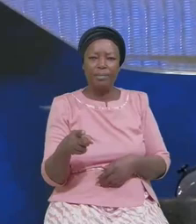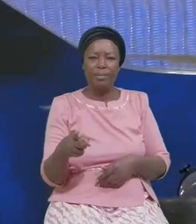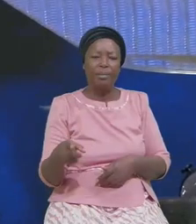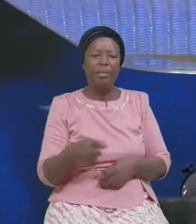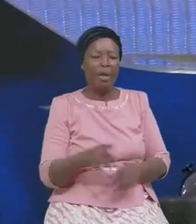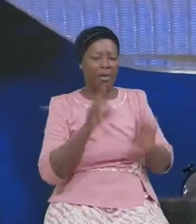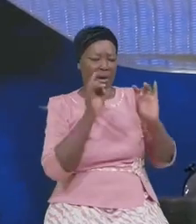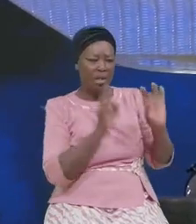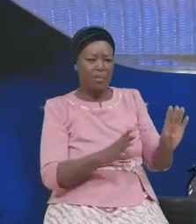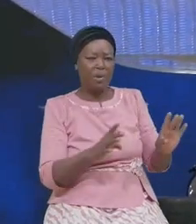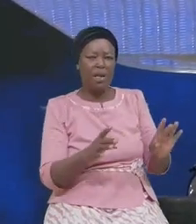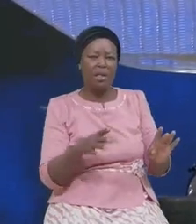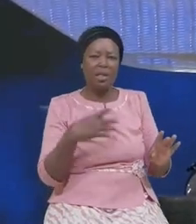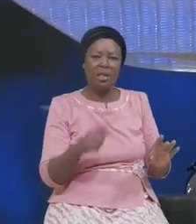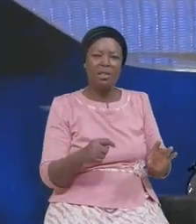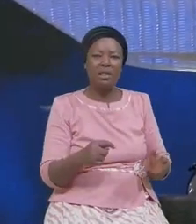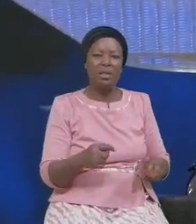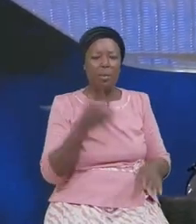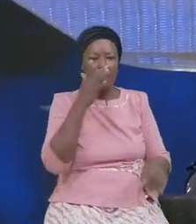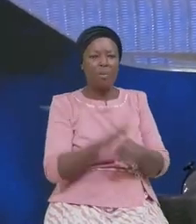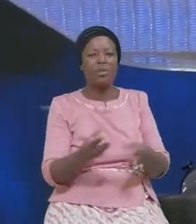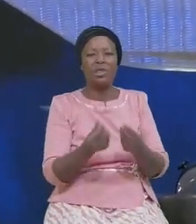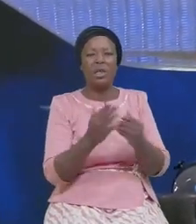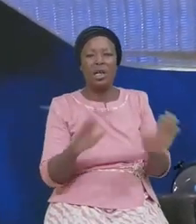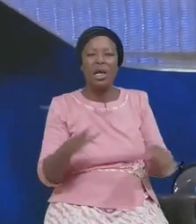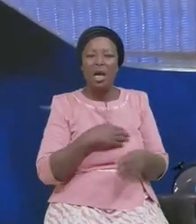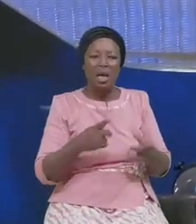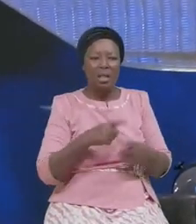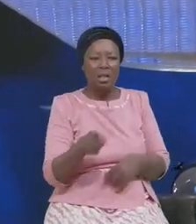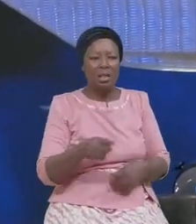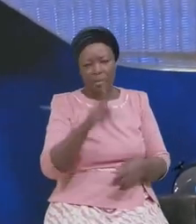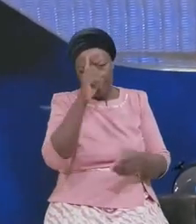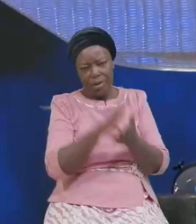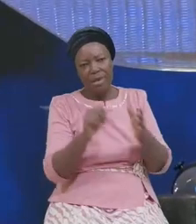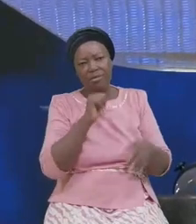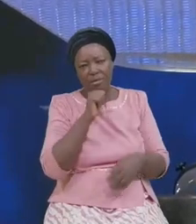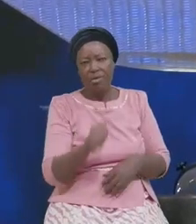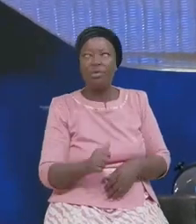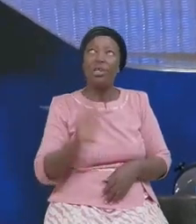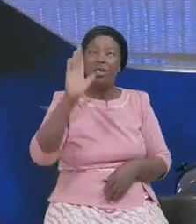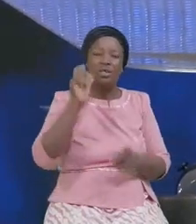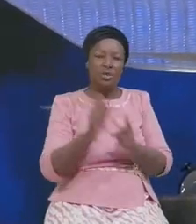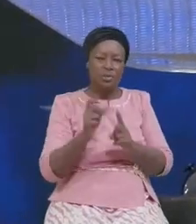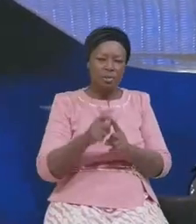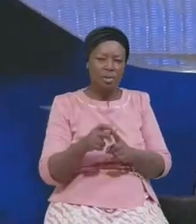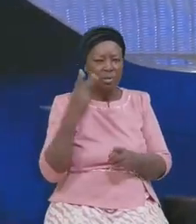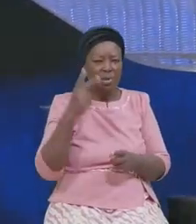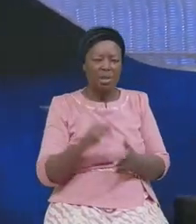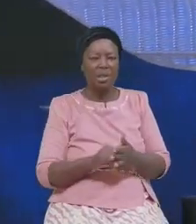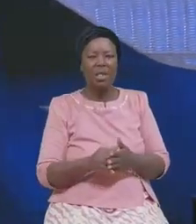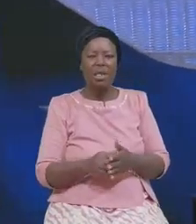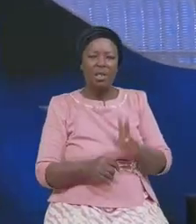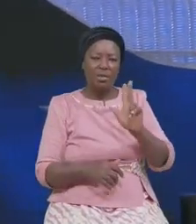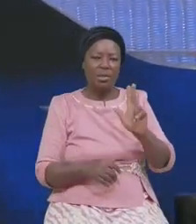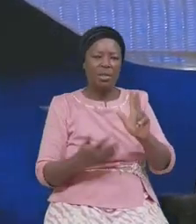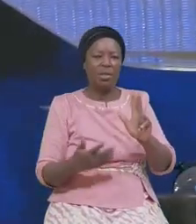ils ont méprisé le pays de délices et ils ne crurent pas à la parole de l'Éternel. Nous allons voir cette partie aussi